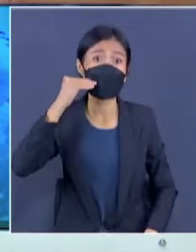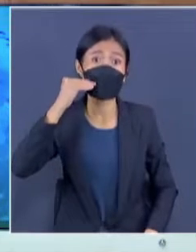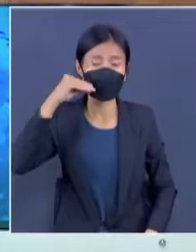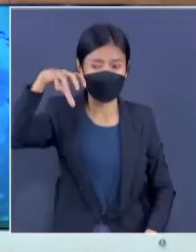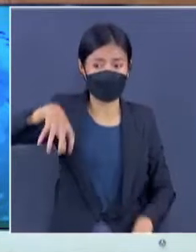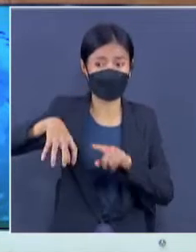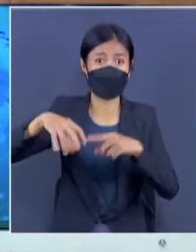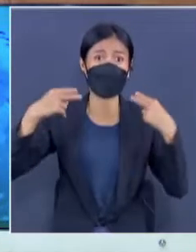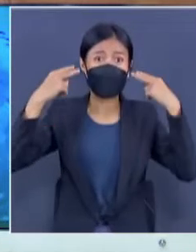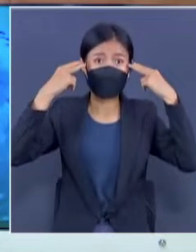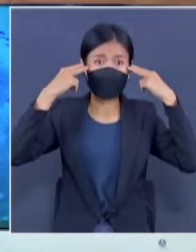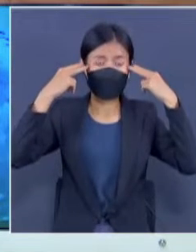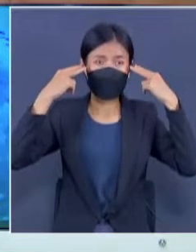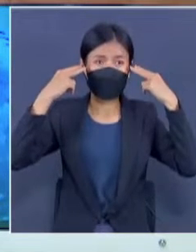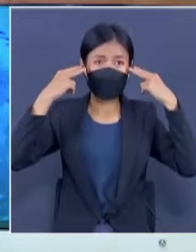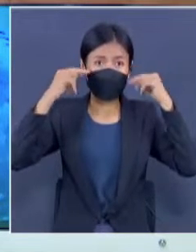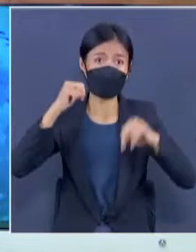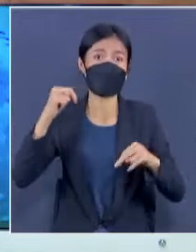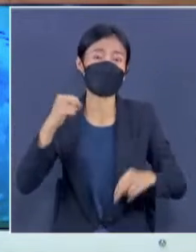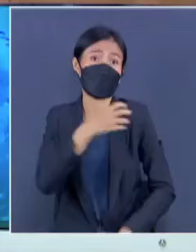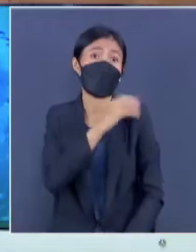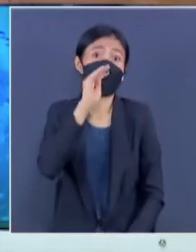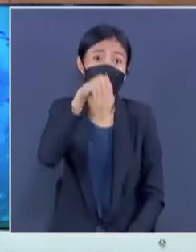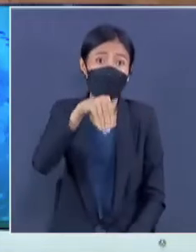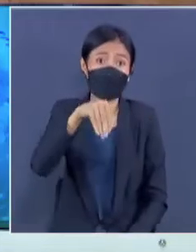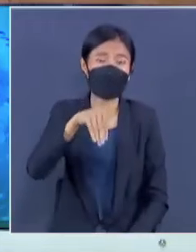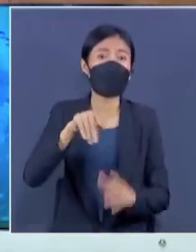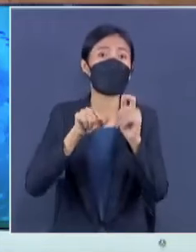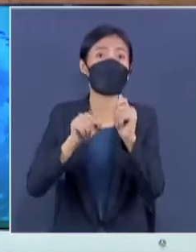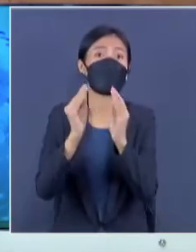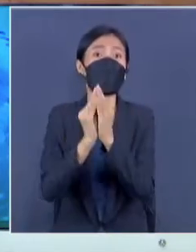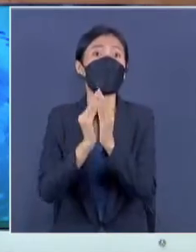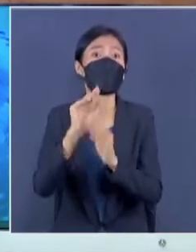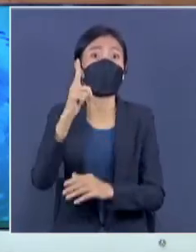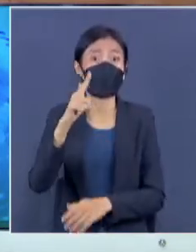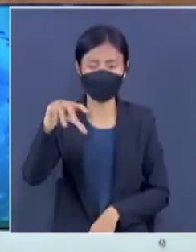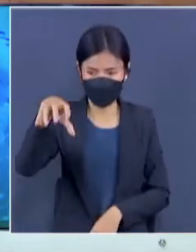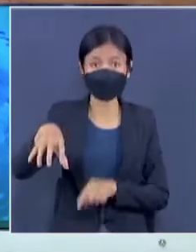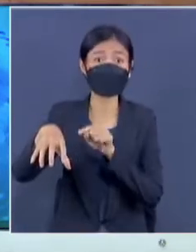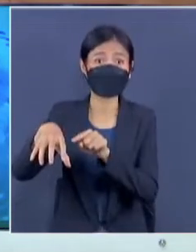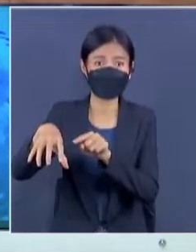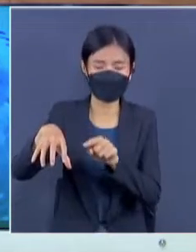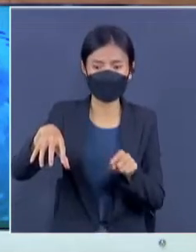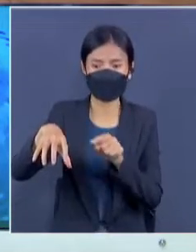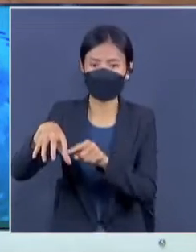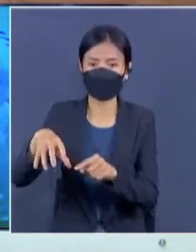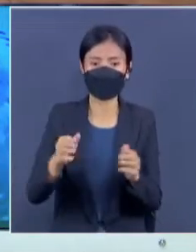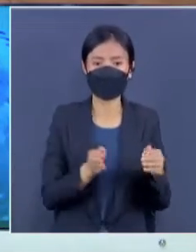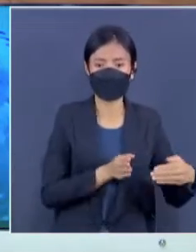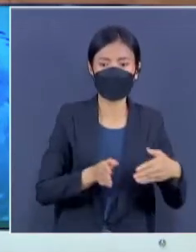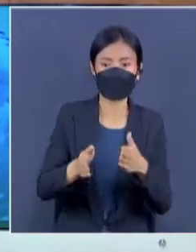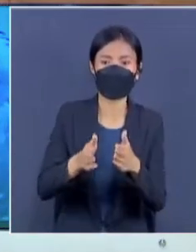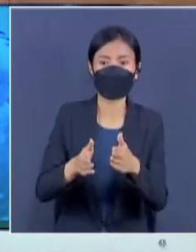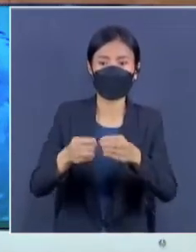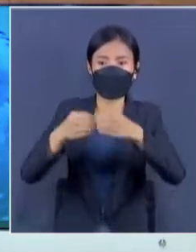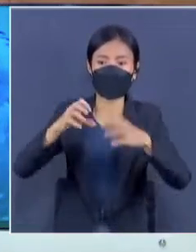องแล้วก็เป็นข่าวเป็นข่าวท่านนายกบอกว่าไม่เคยมีปัญหาเรื่องการเมืองกับใครนะก็เข้าใจว่าเดี๋ยวเรื่องนี้ตำรวจจัดการและจัด